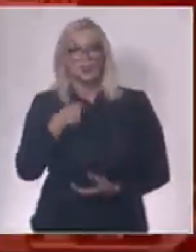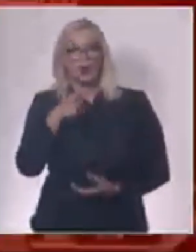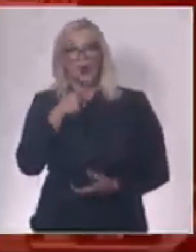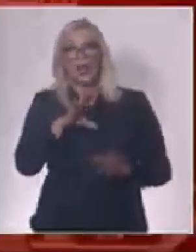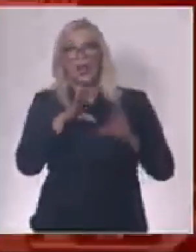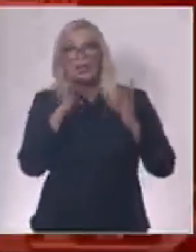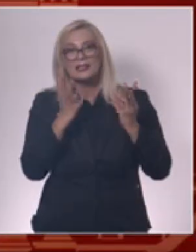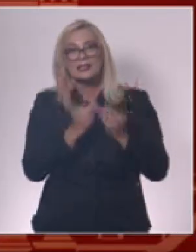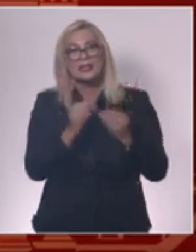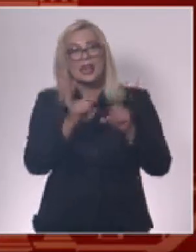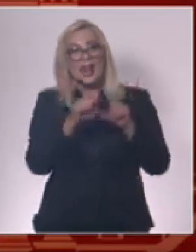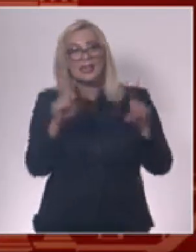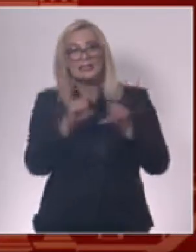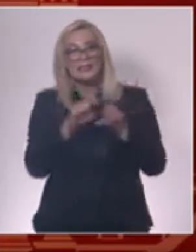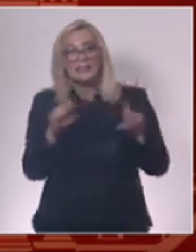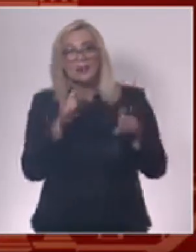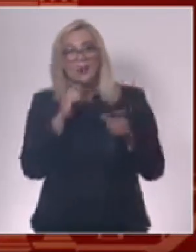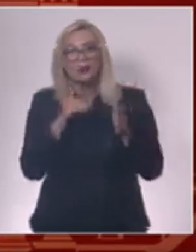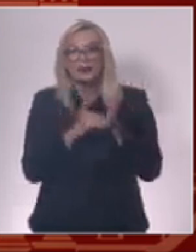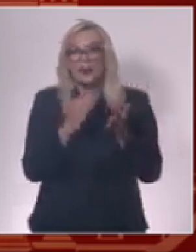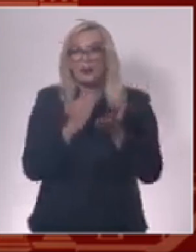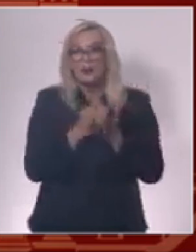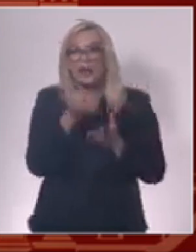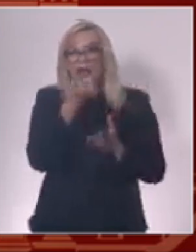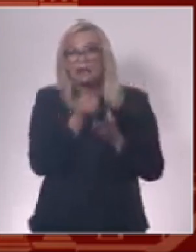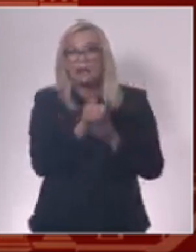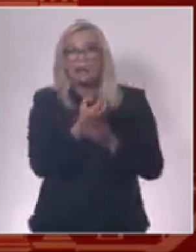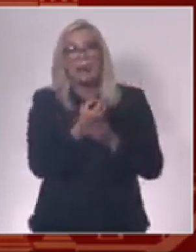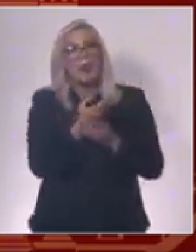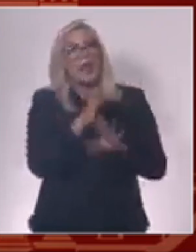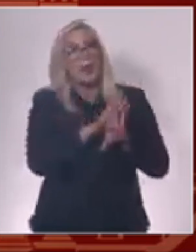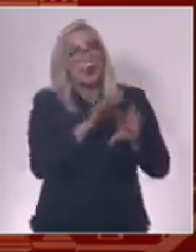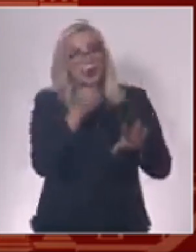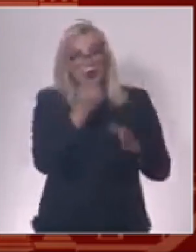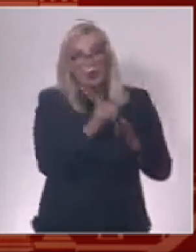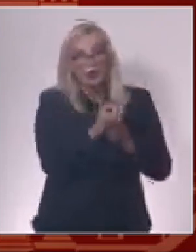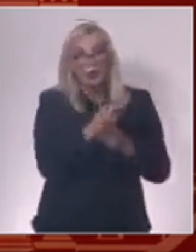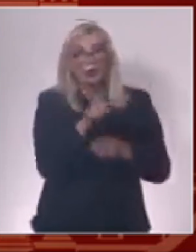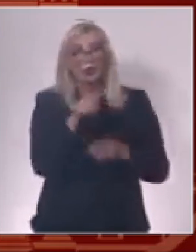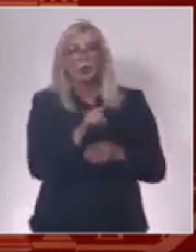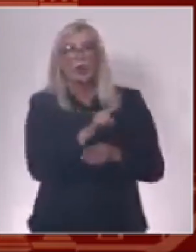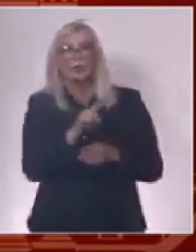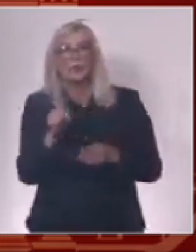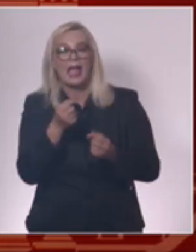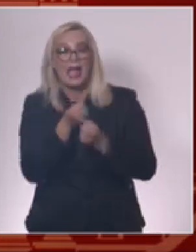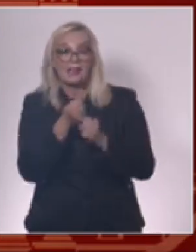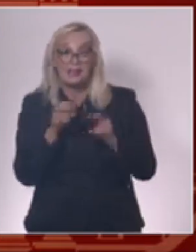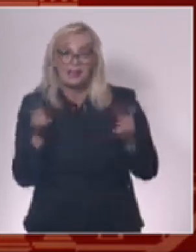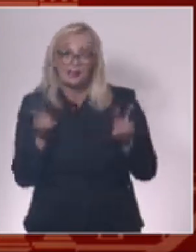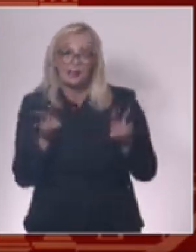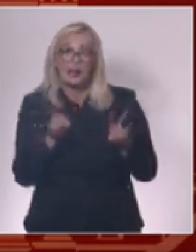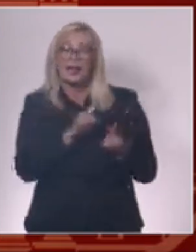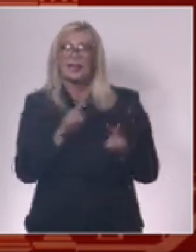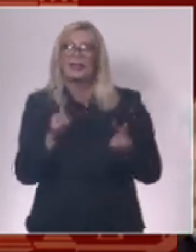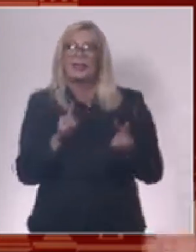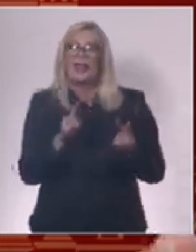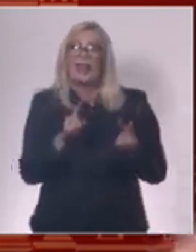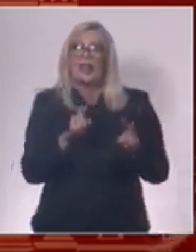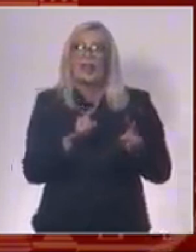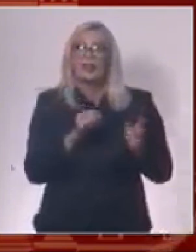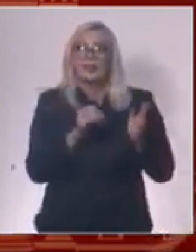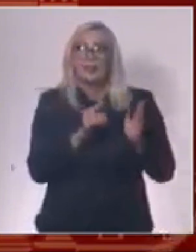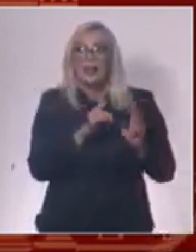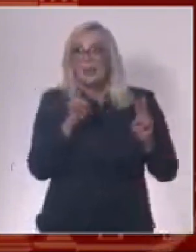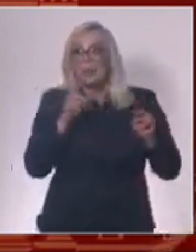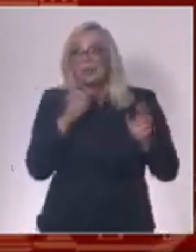сите оние институции кои што треба да бидат информирани, се информирани, нормално, дека тоа не оди транспарентно, не оди тоа со докази, не оди